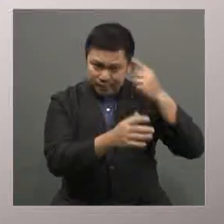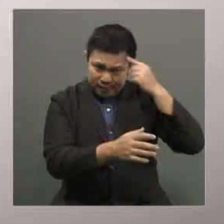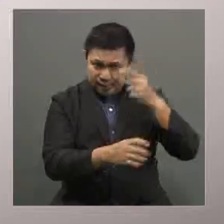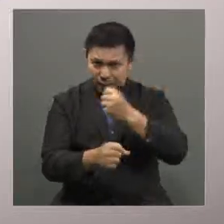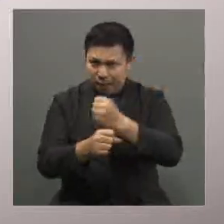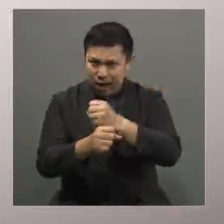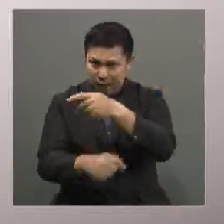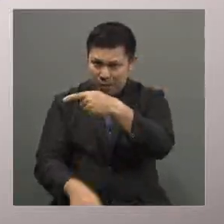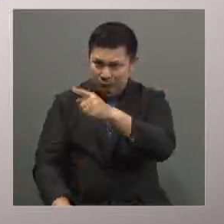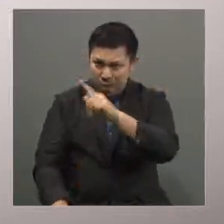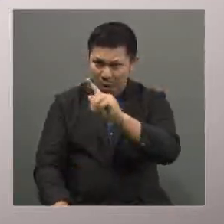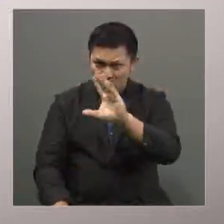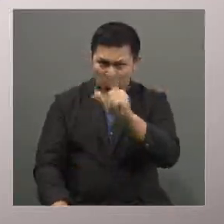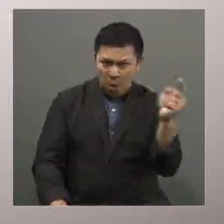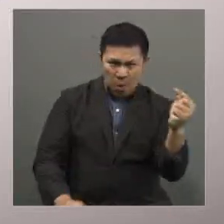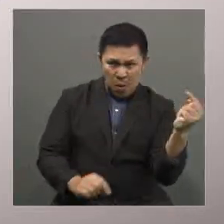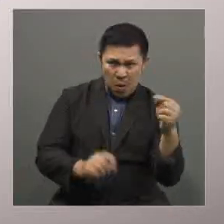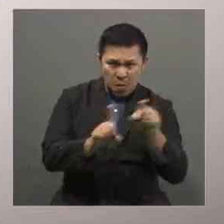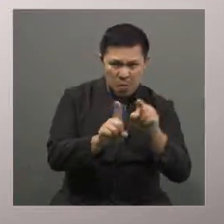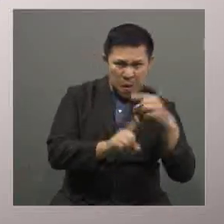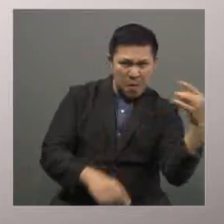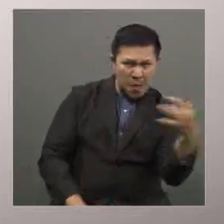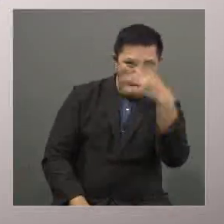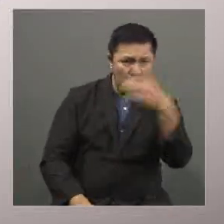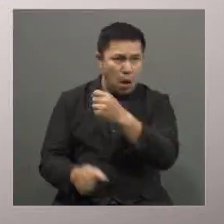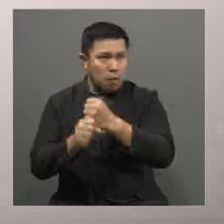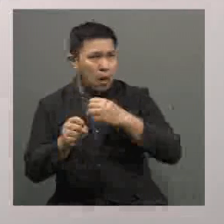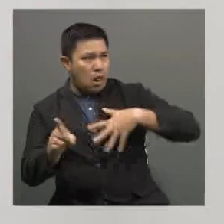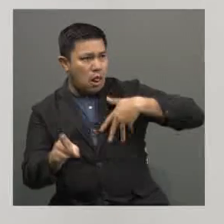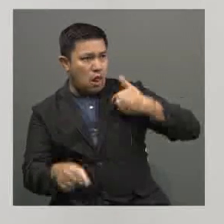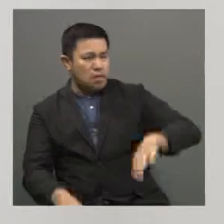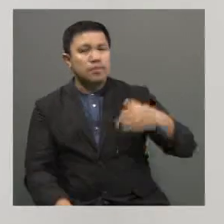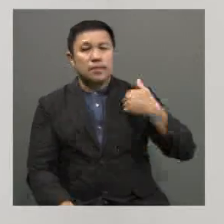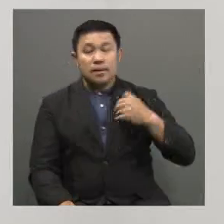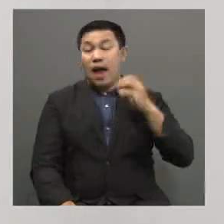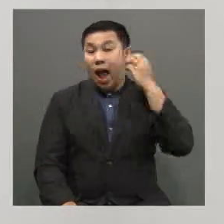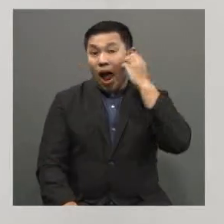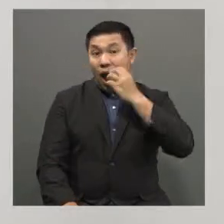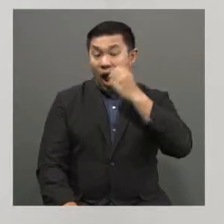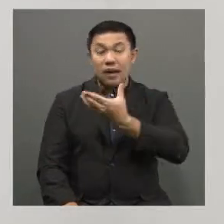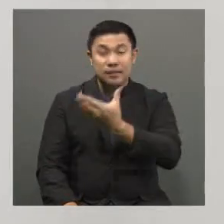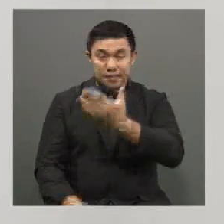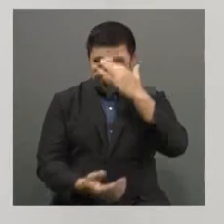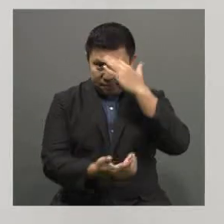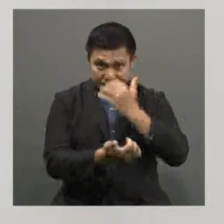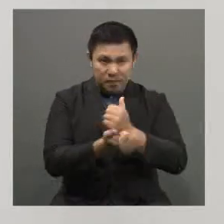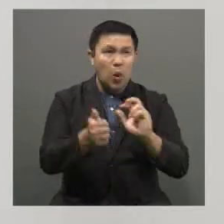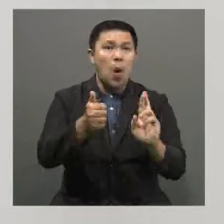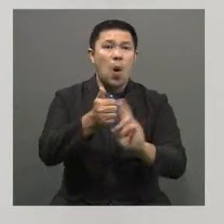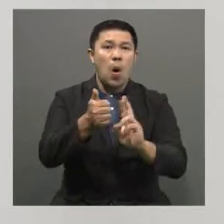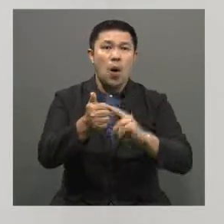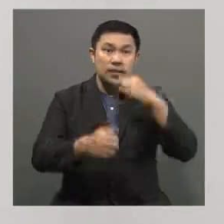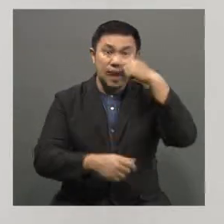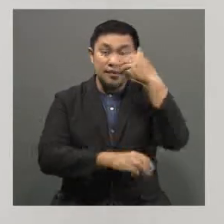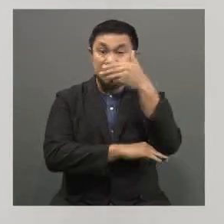ปปชได้นะคะไปดูเนื้อหารายละเอียดที่เมื่อวานที่บิ๊กโจ๊กแถลงวันนี้นะคะพล.ตำรจเอกสุรเชษหักพานรองผู้บัญชาการ